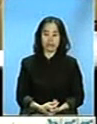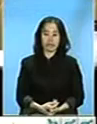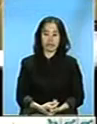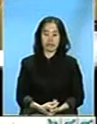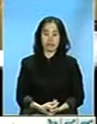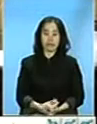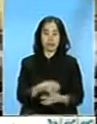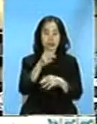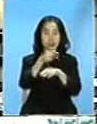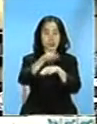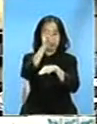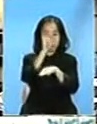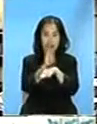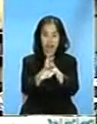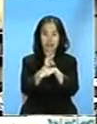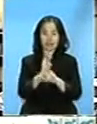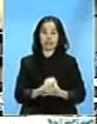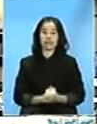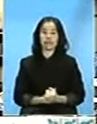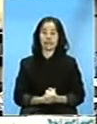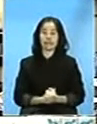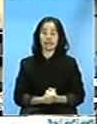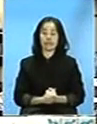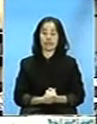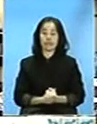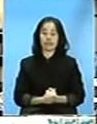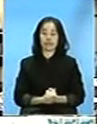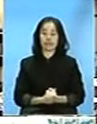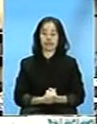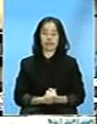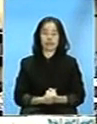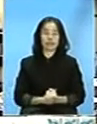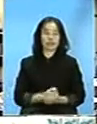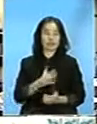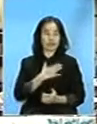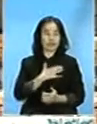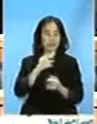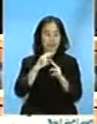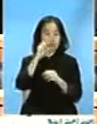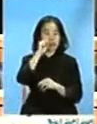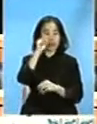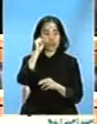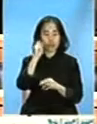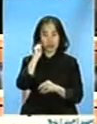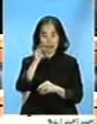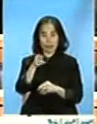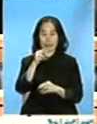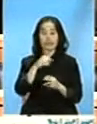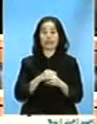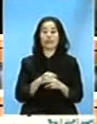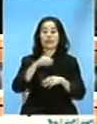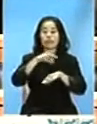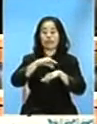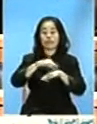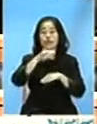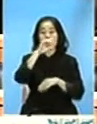กราบเรียนท่านประธานรัฐสภาที่เคารพกับผมนายสุธรรมพันธุศักดิ์ส